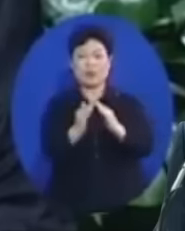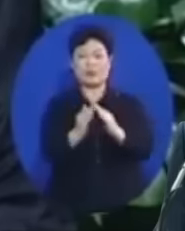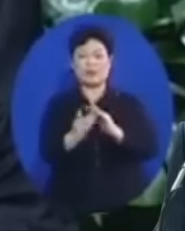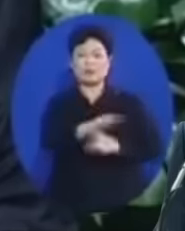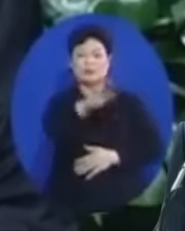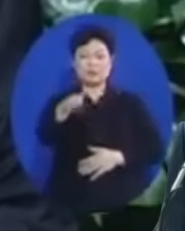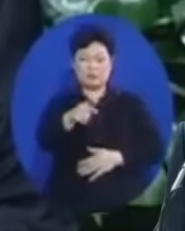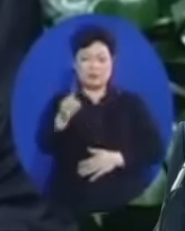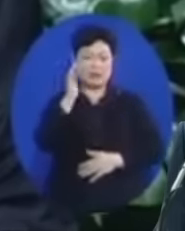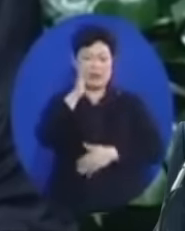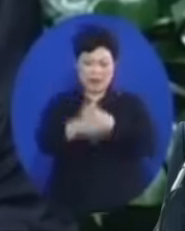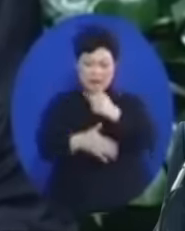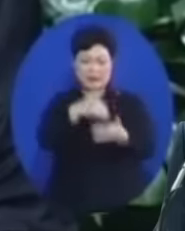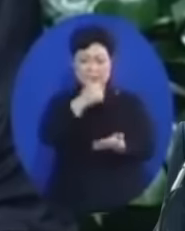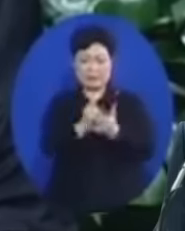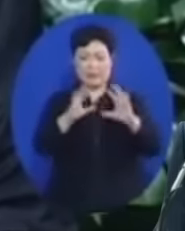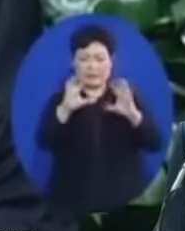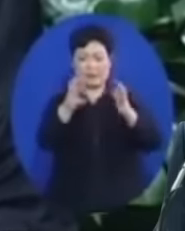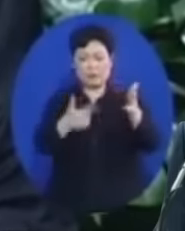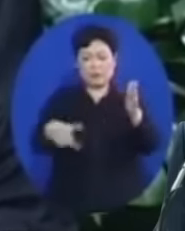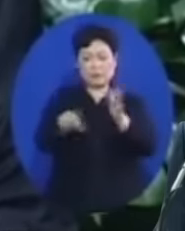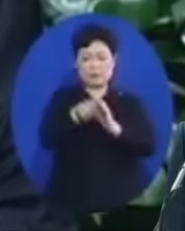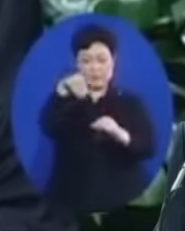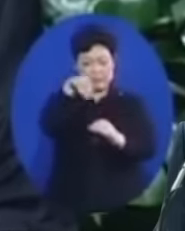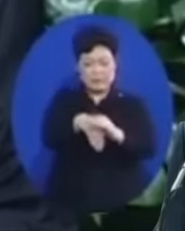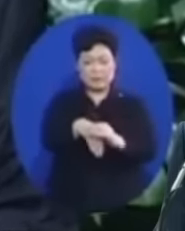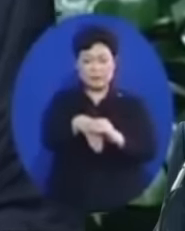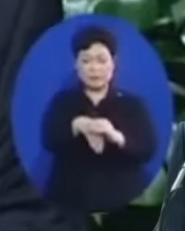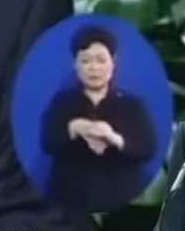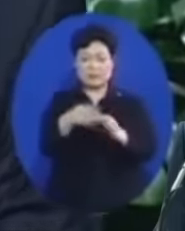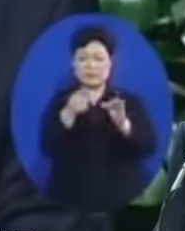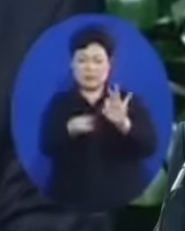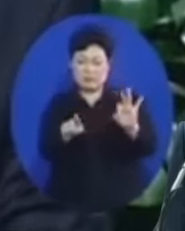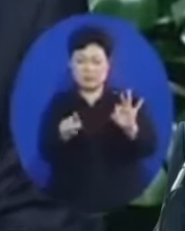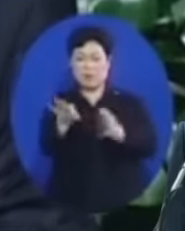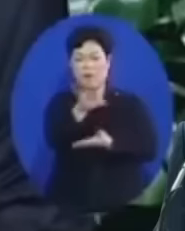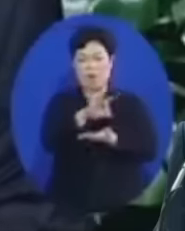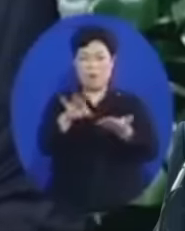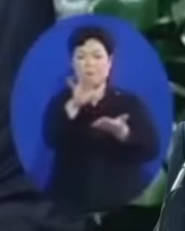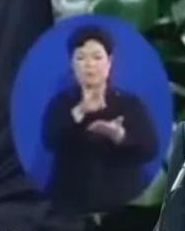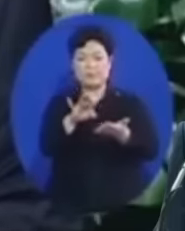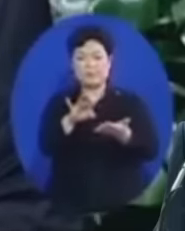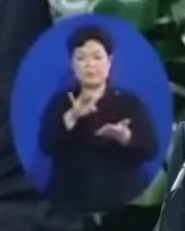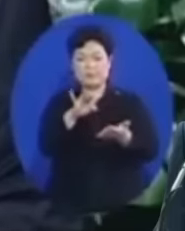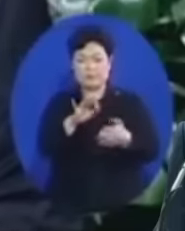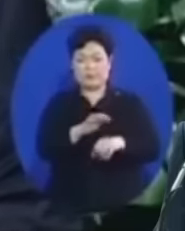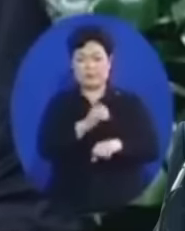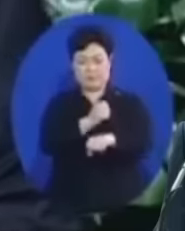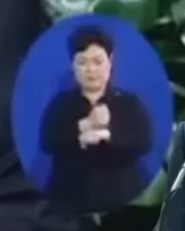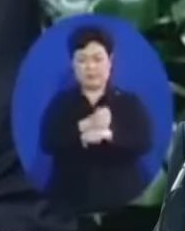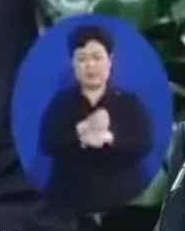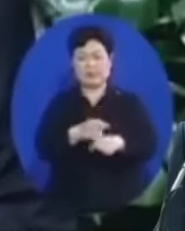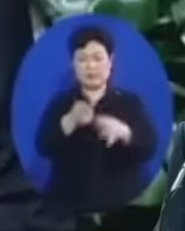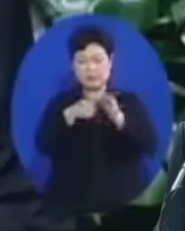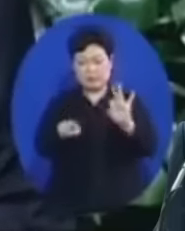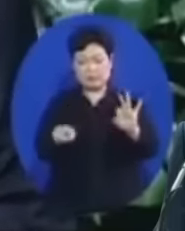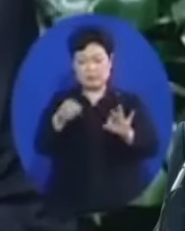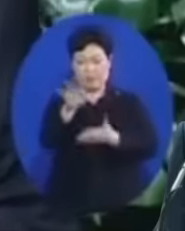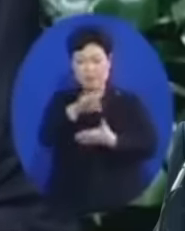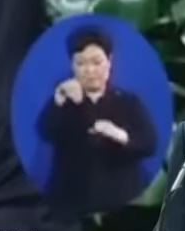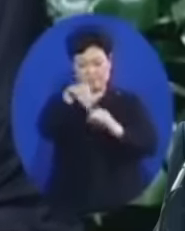우리가 하나님 나라를 위해서 심는 것이 십일조와 헌물인 것입니다 십일조와 헌물을